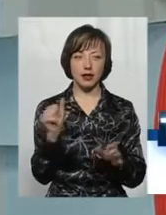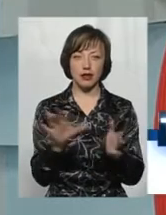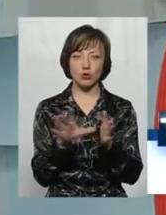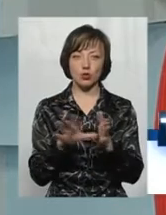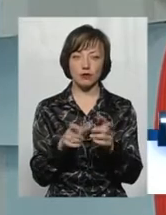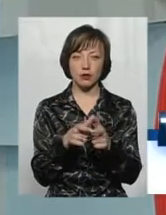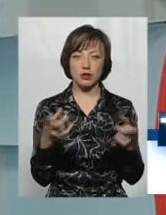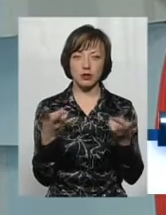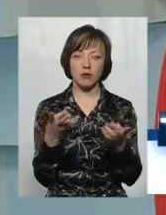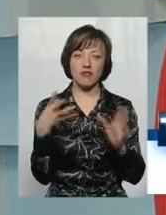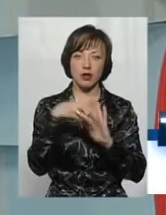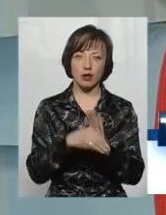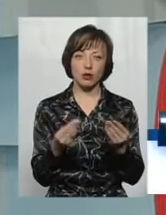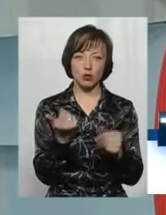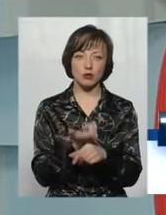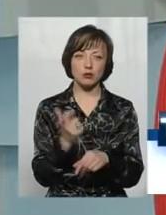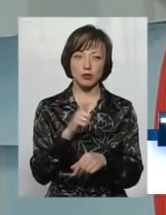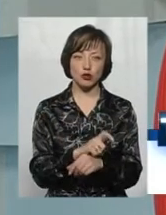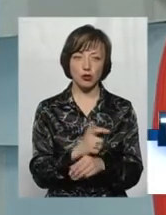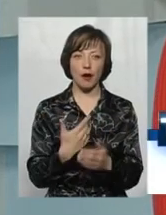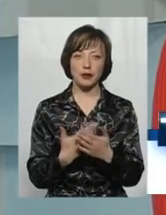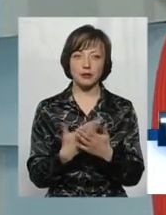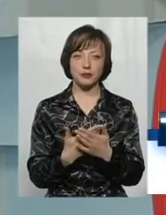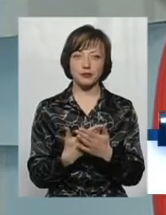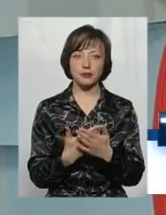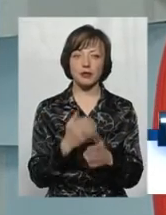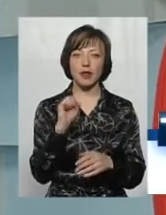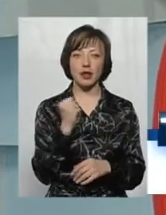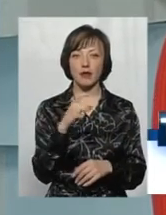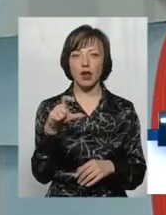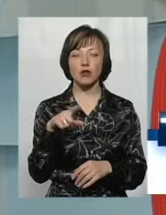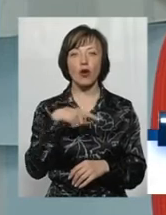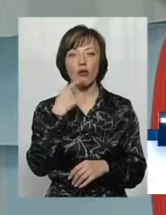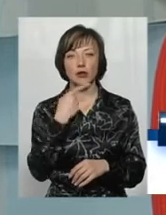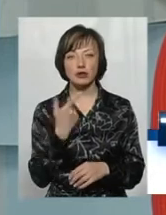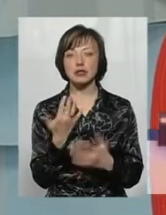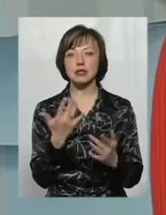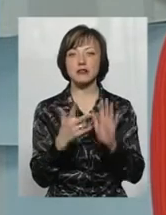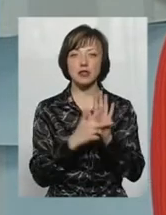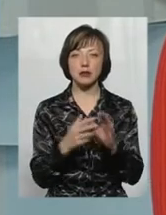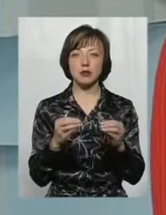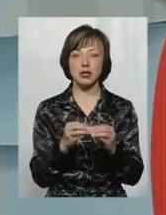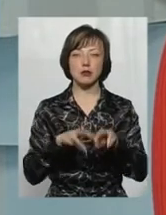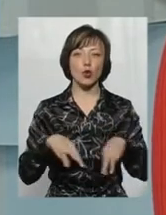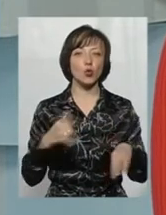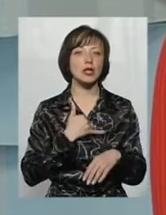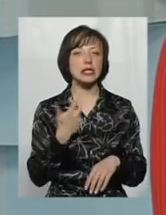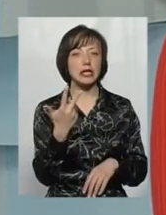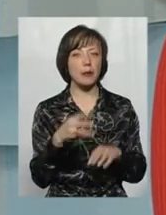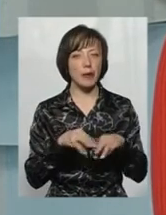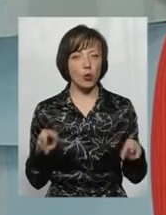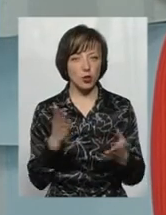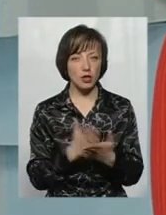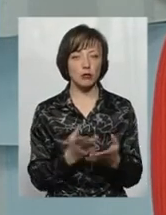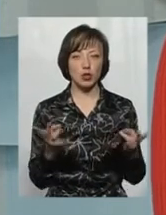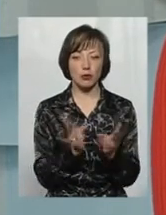потрібно вкладати набагато більше коштів. Ну, от як Андрій Євгенович говорив, скільки там, 8-10 мільйонів, ну, у нас 3 мільйони євро